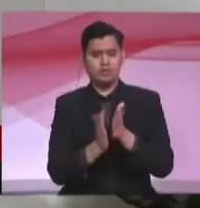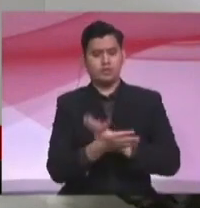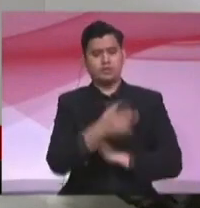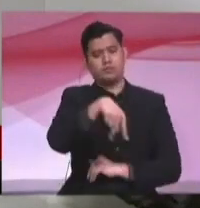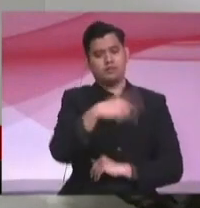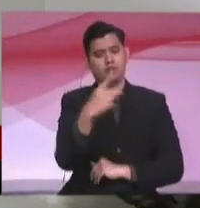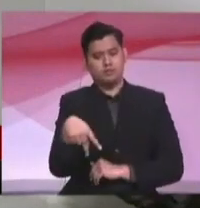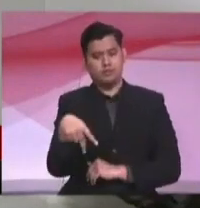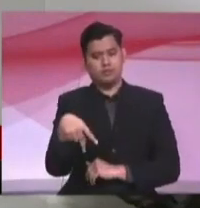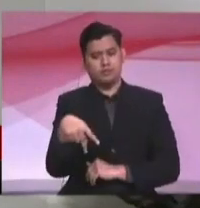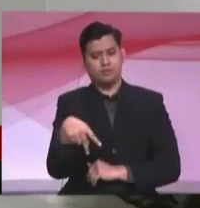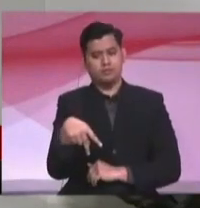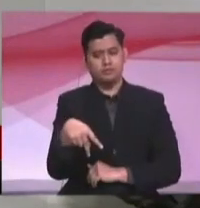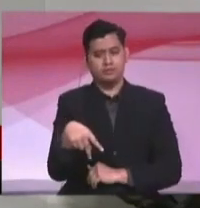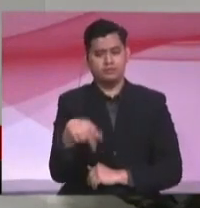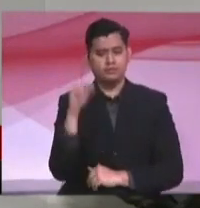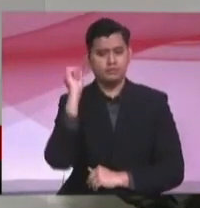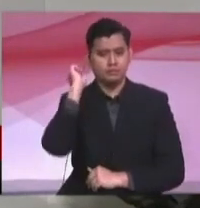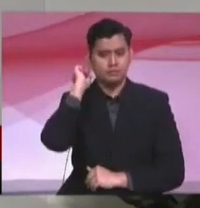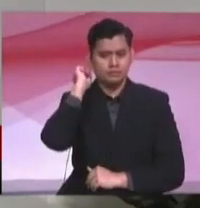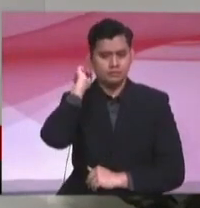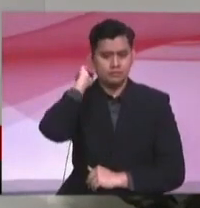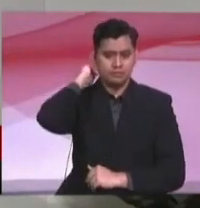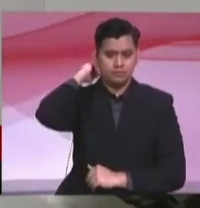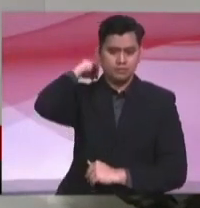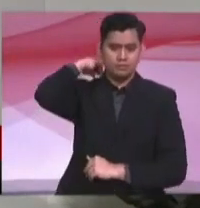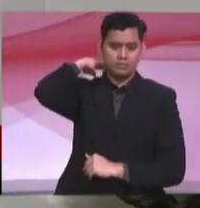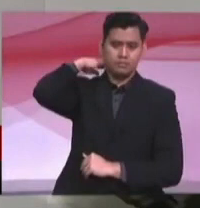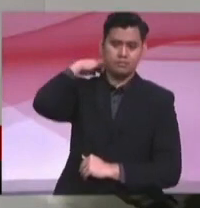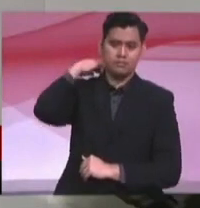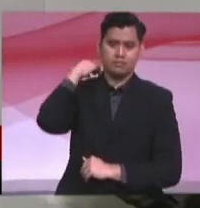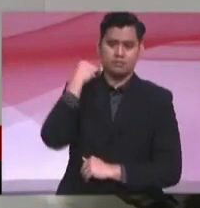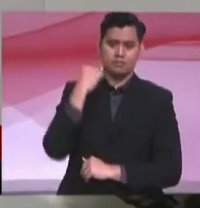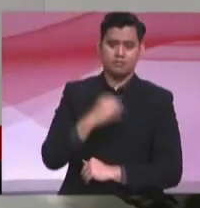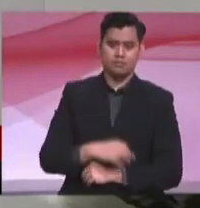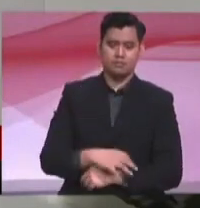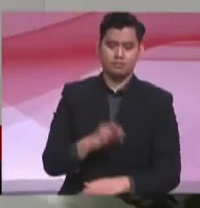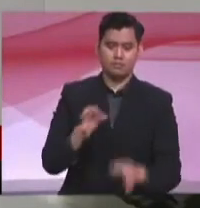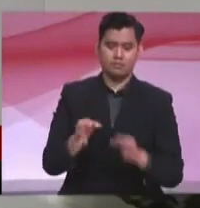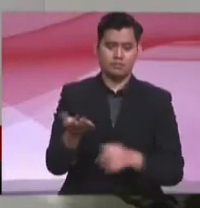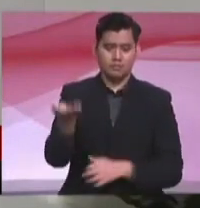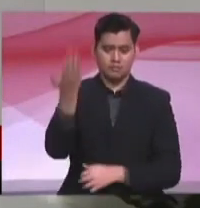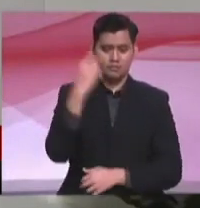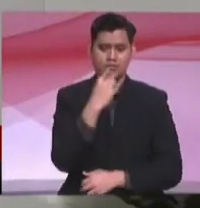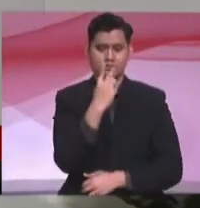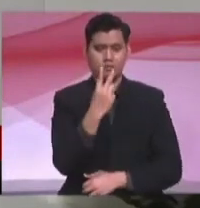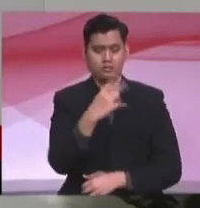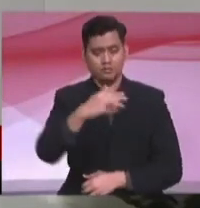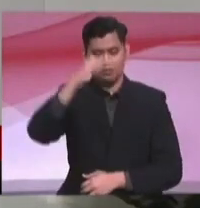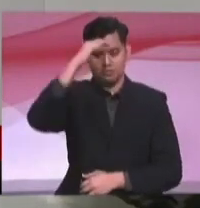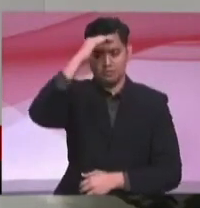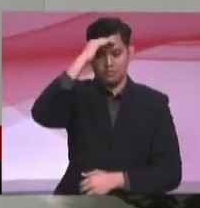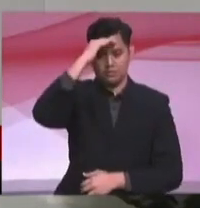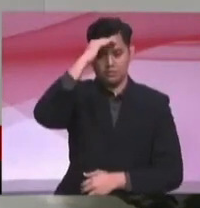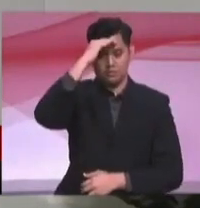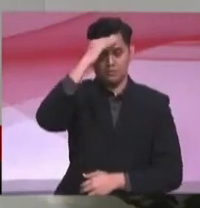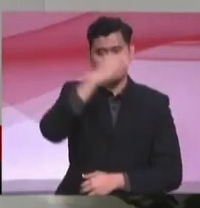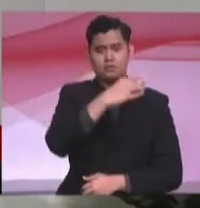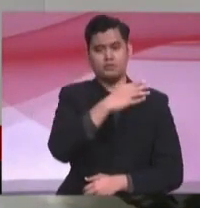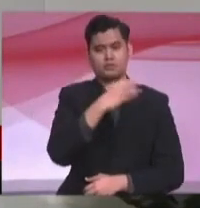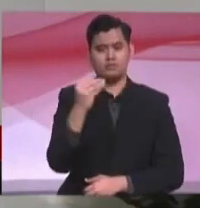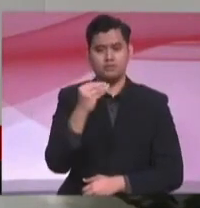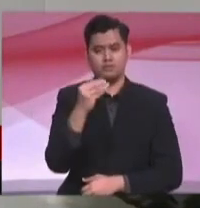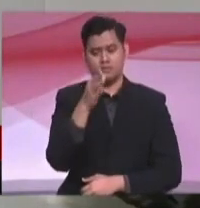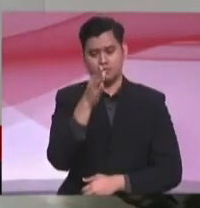PKP. Kalau kita lihat dulu di Johor, di Melaka, Melaka baru ni, sebelum ini dah